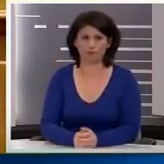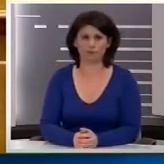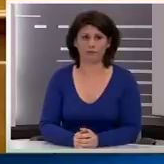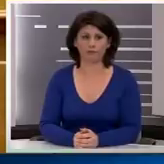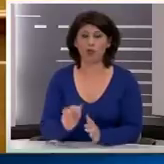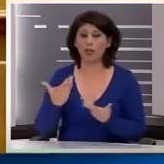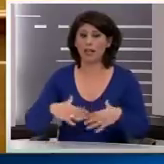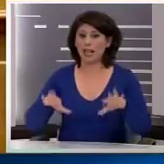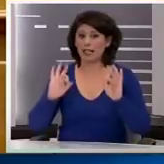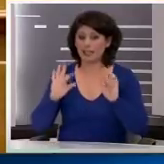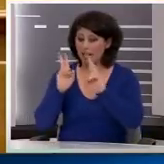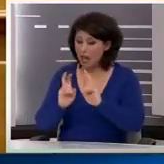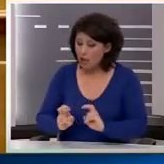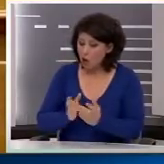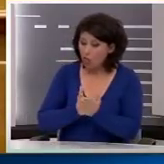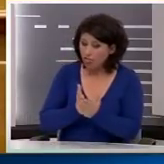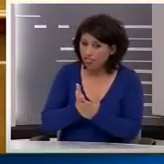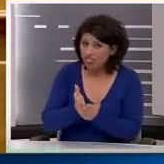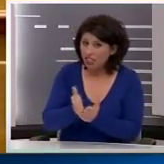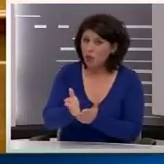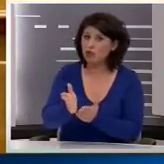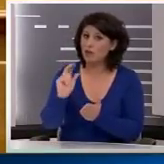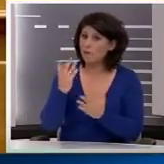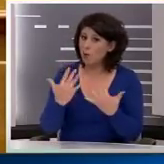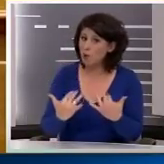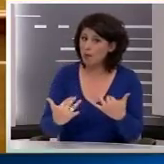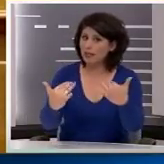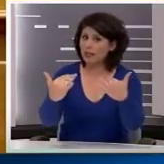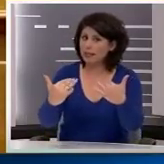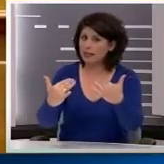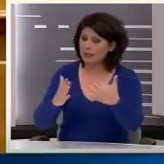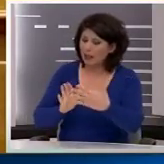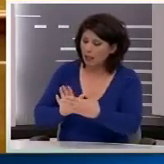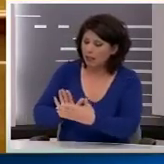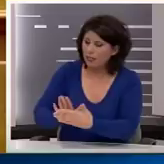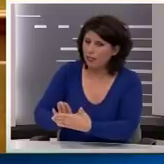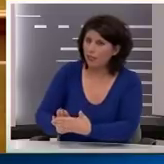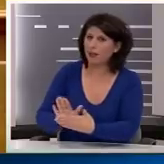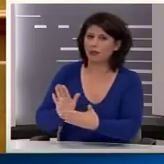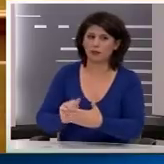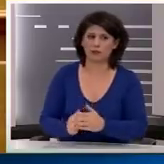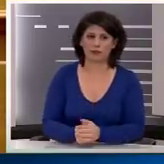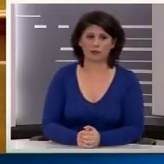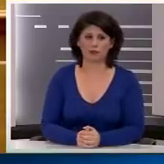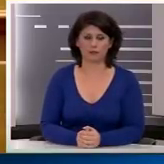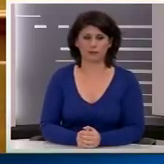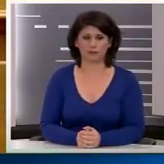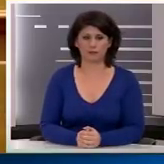όταν αρχίσει ο έλεγχος της δικαιοσύνης και της Βουλής να πλησιάζει,